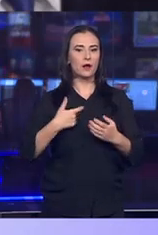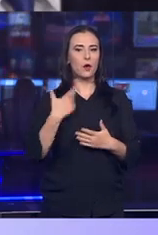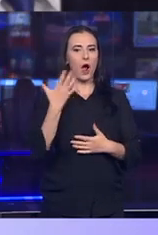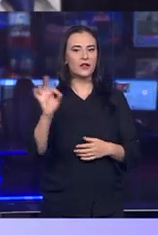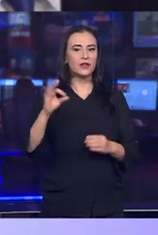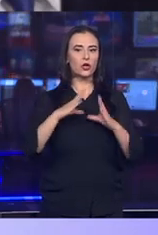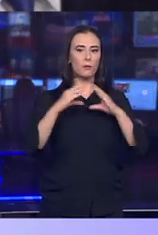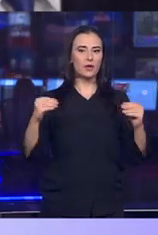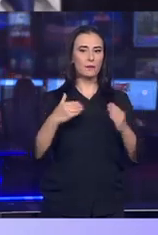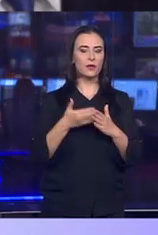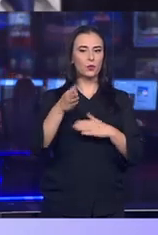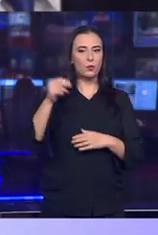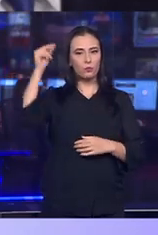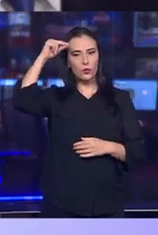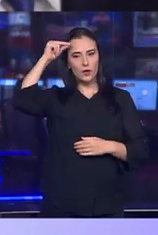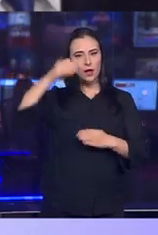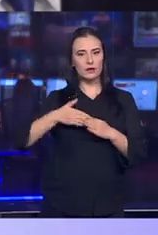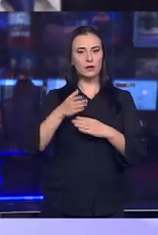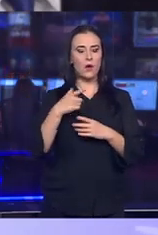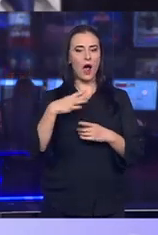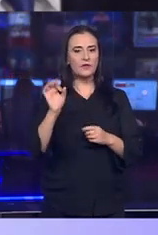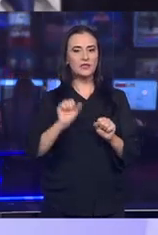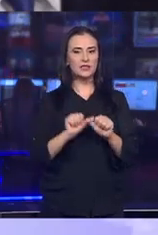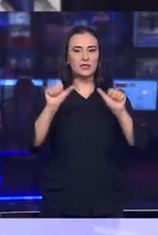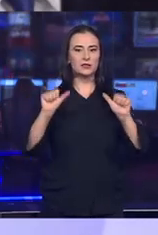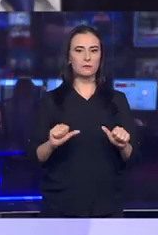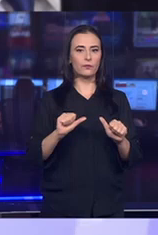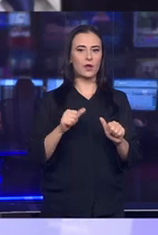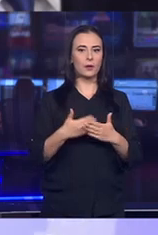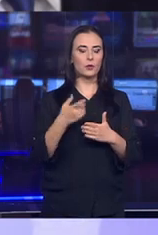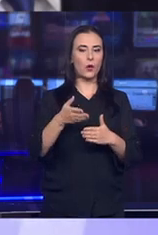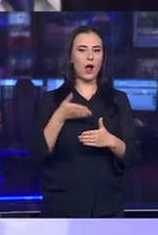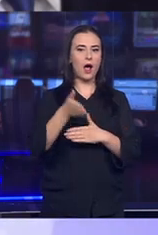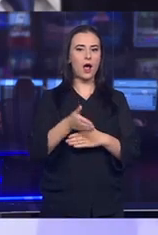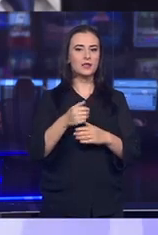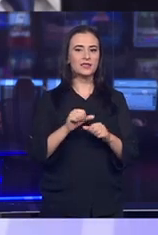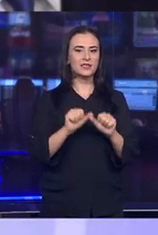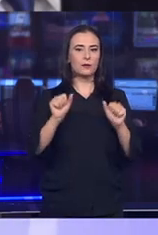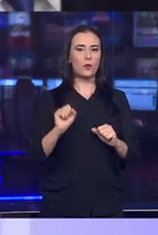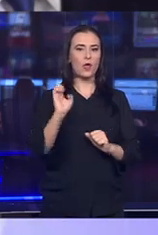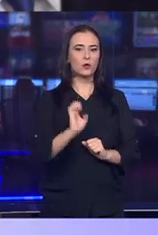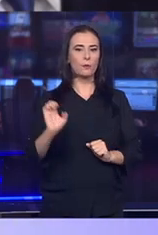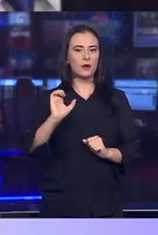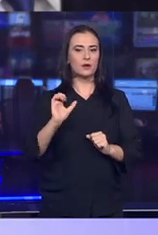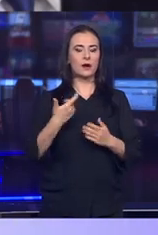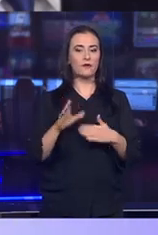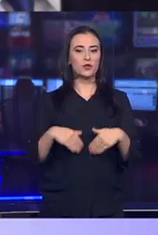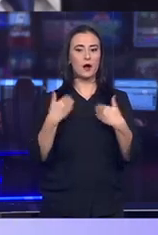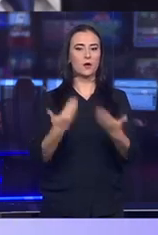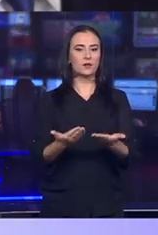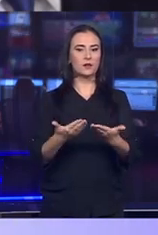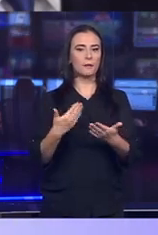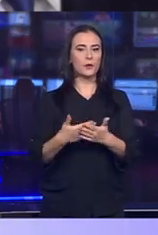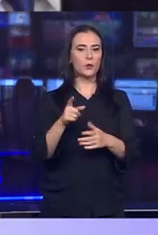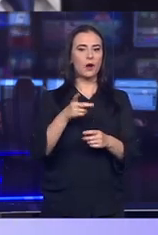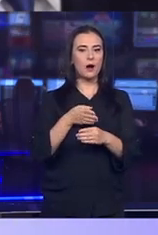accederii României și Bulgariei la acordul Schengen aproape nu există nicio legătură. Este artificială și forțată